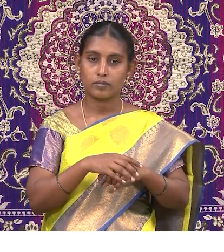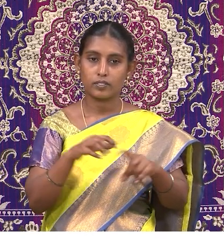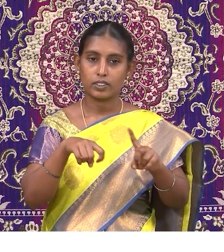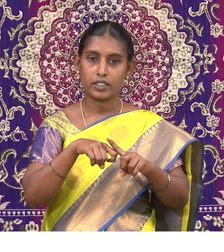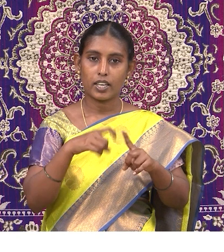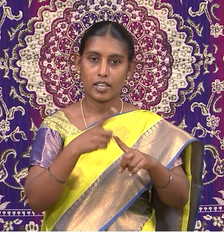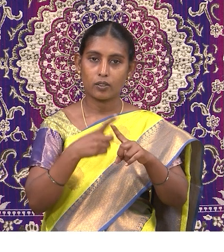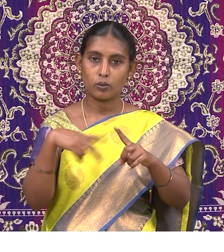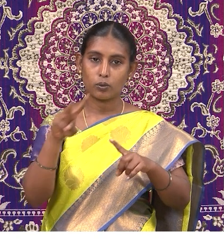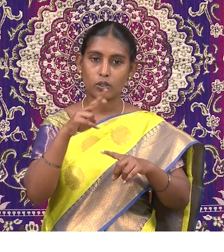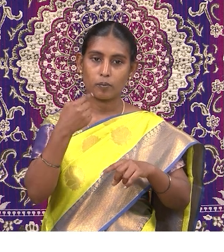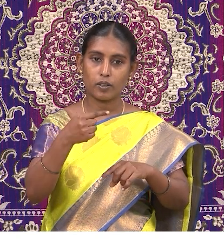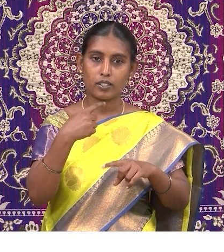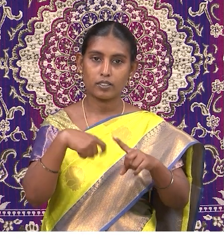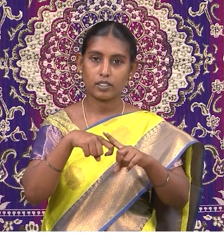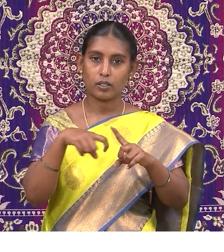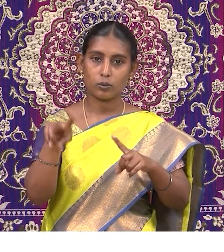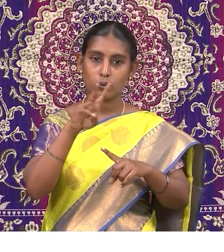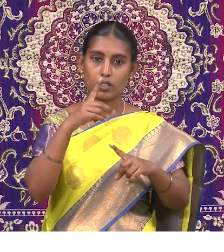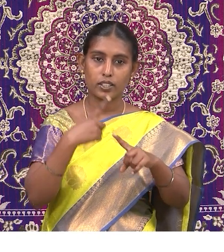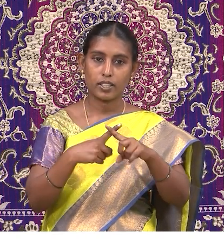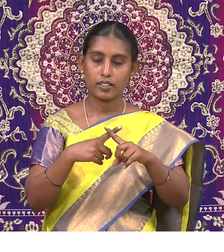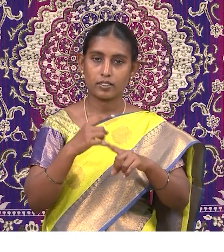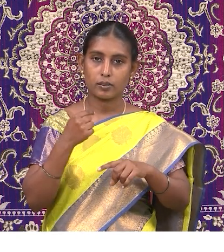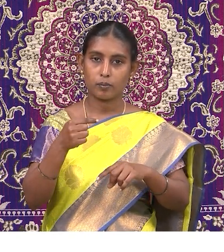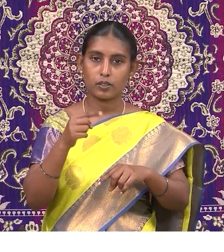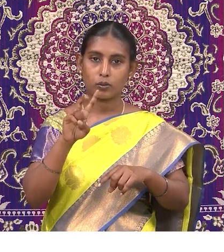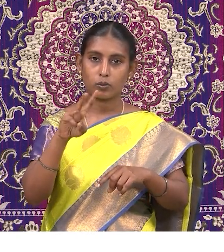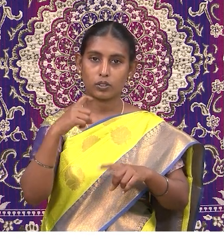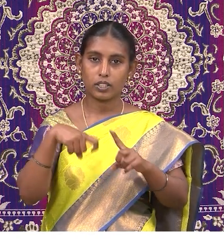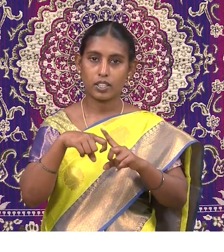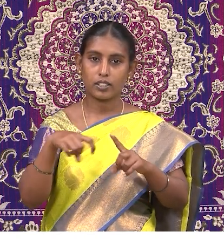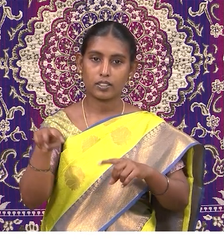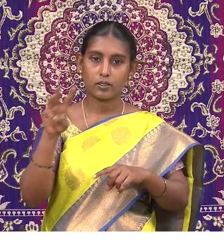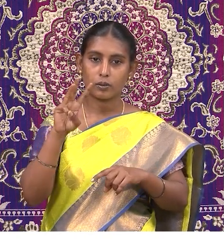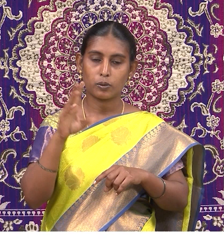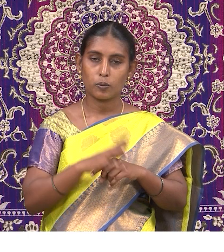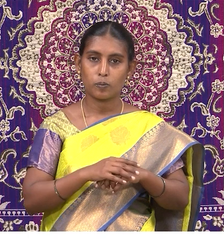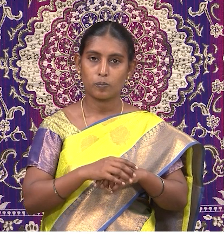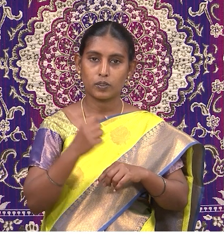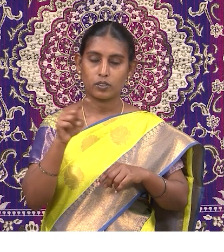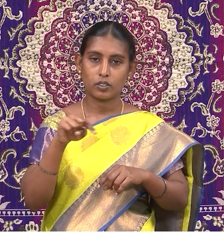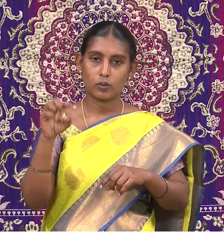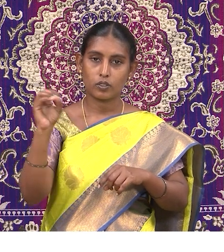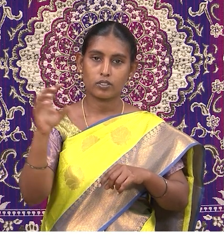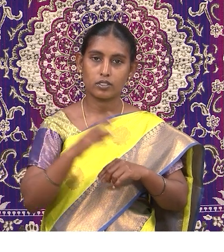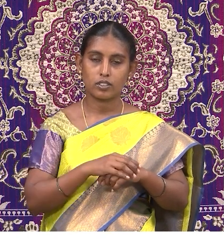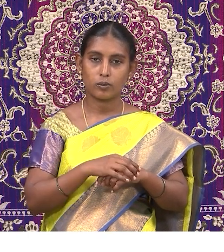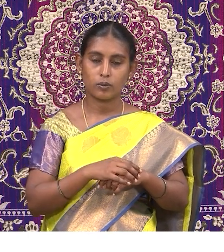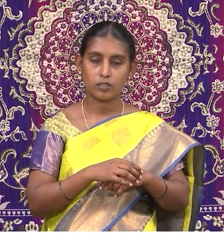கே எக்ஸ் ஸ்கொயர்ட் மைனஸ் கே ஸ்கொயர்ட் எக்ஸ் மைனஸ் டூ கே க்யூ ஈக்குவல் டு